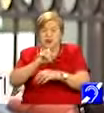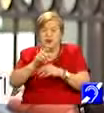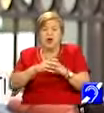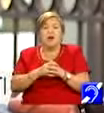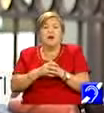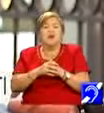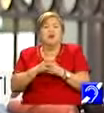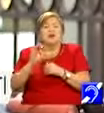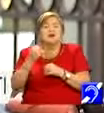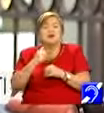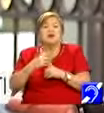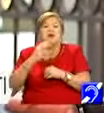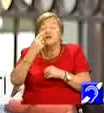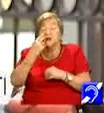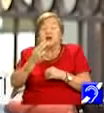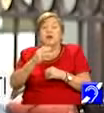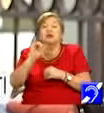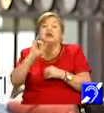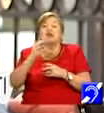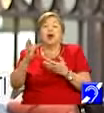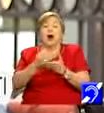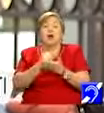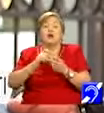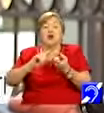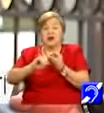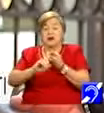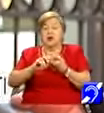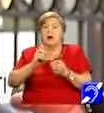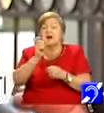investigarea contactelor persoanelor pozitive,